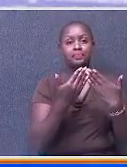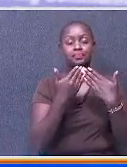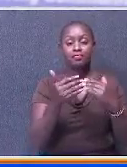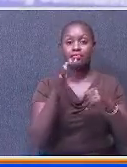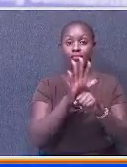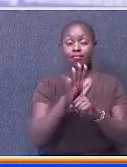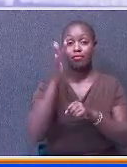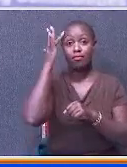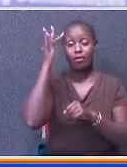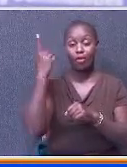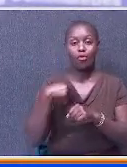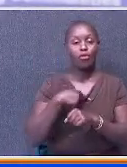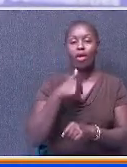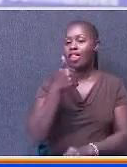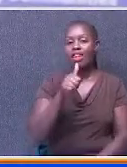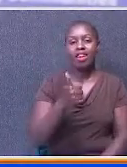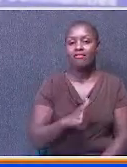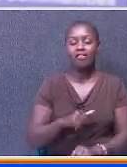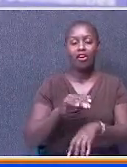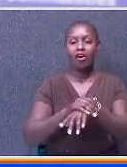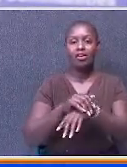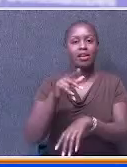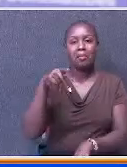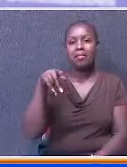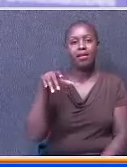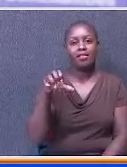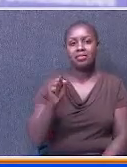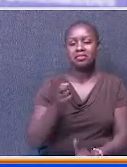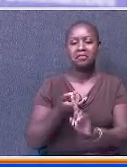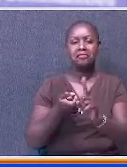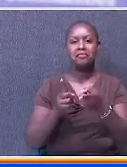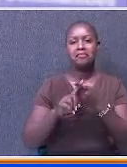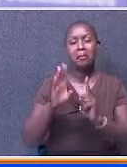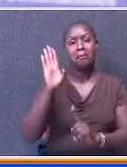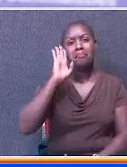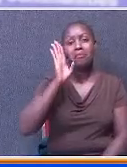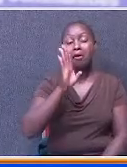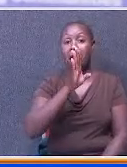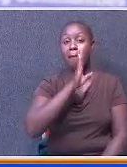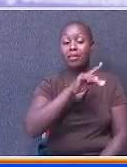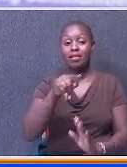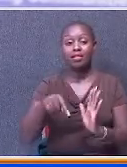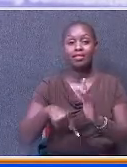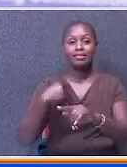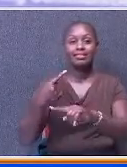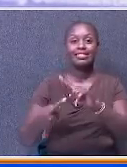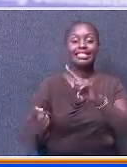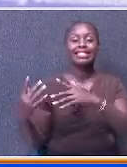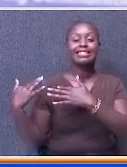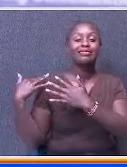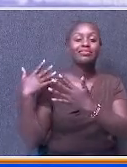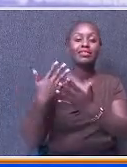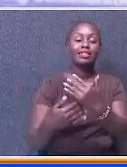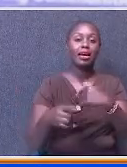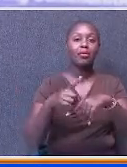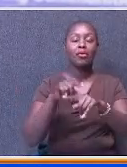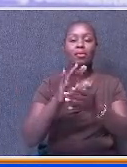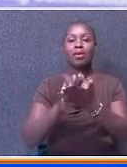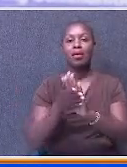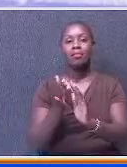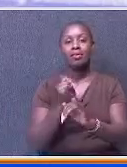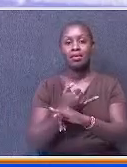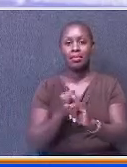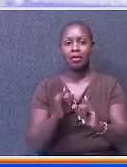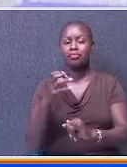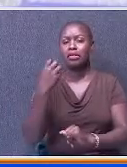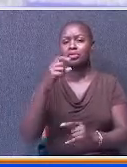principal secretary watatu katika bungoma hii kwa hii miaka yote tangu Kenya ipate uhuru.